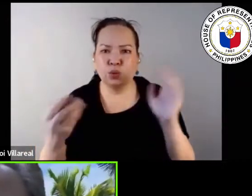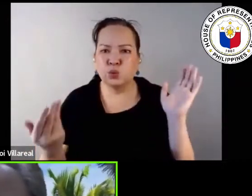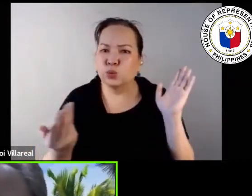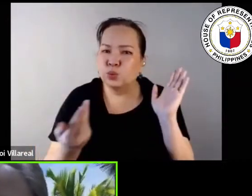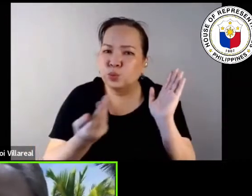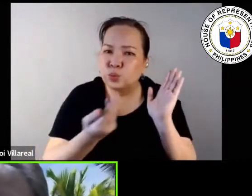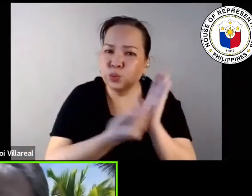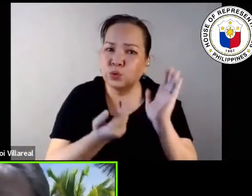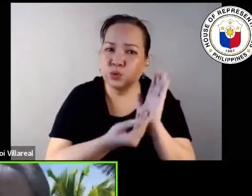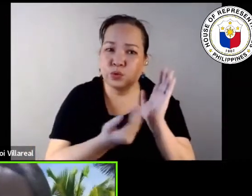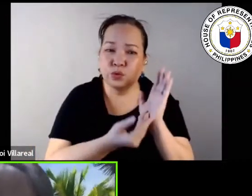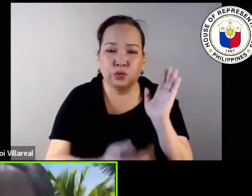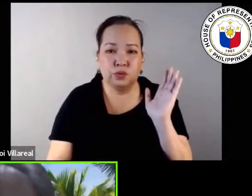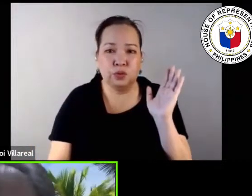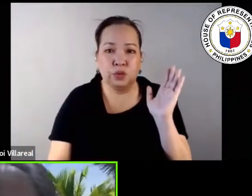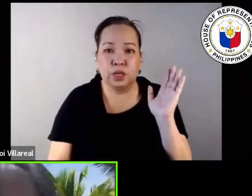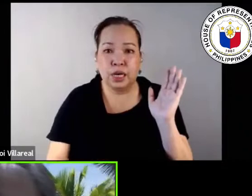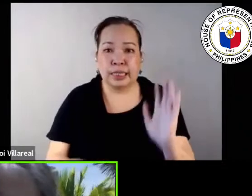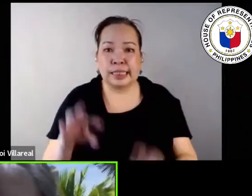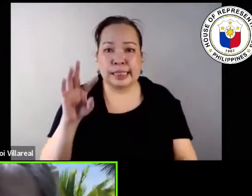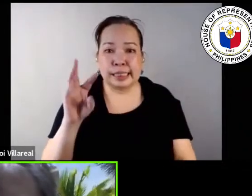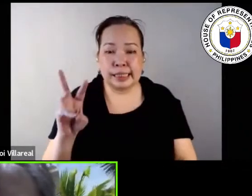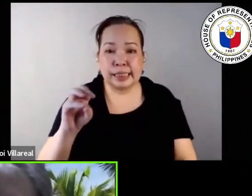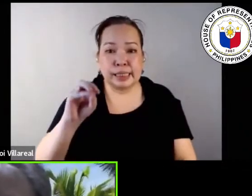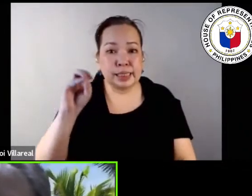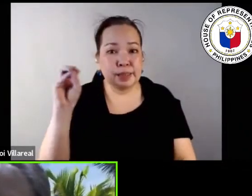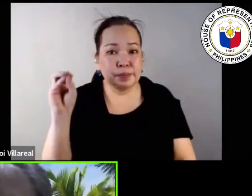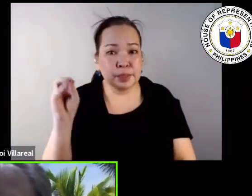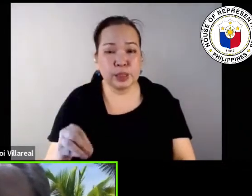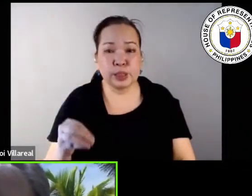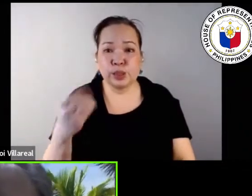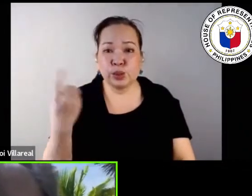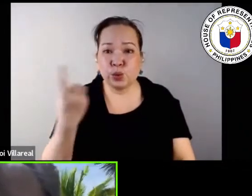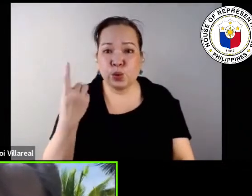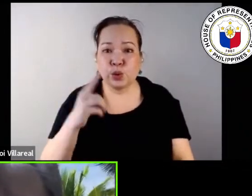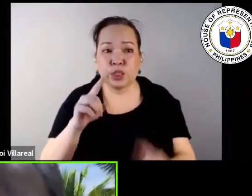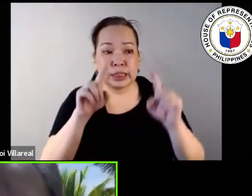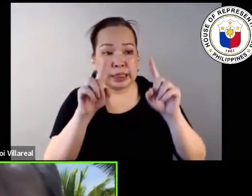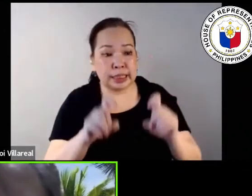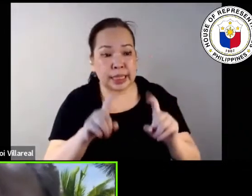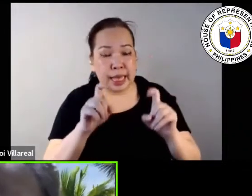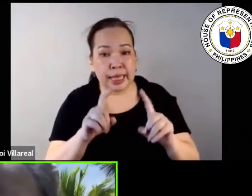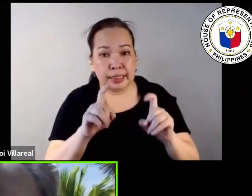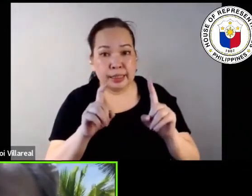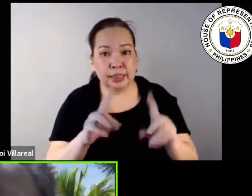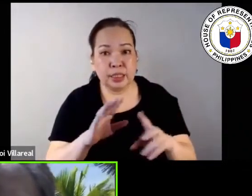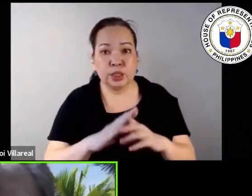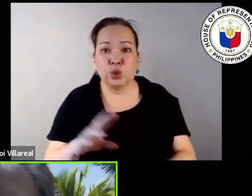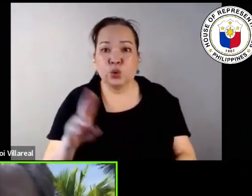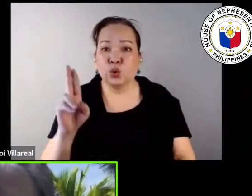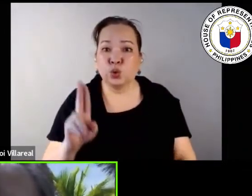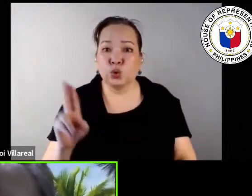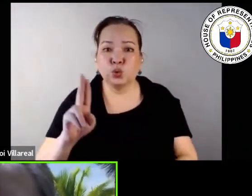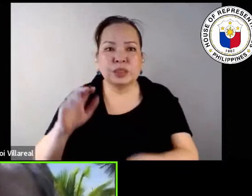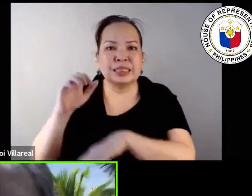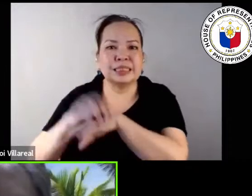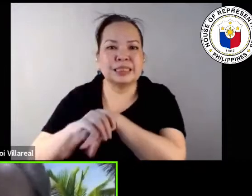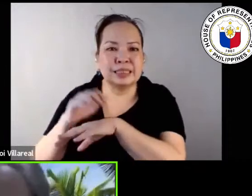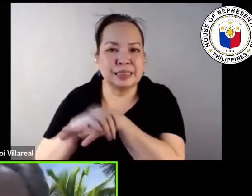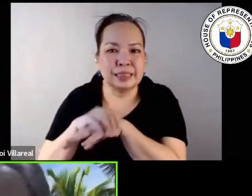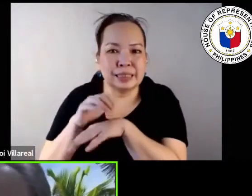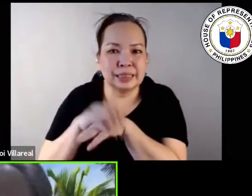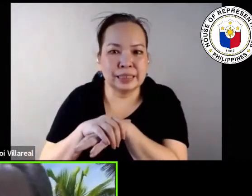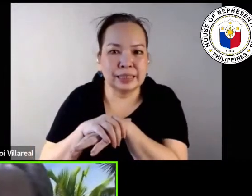po na 6% lamang ng mga test takers ang gumagamit ng Ingles